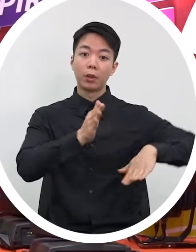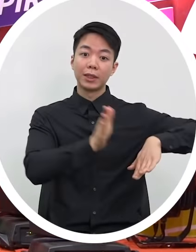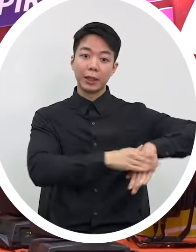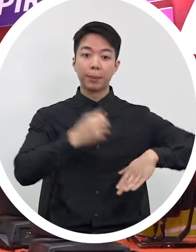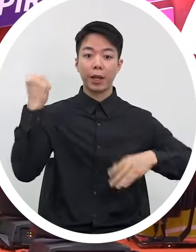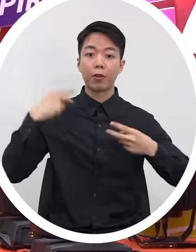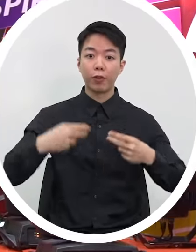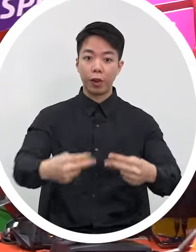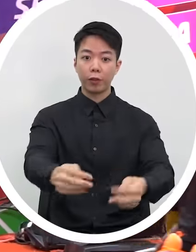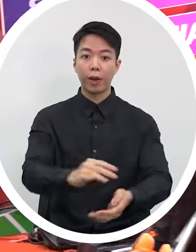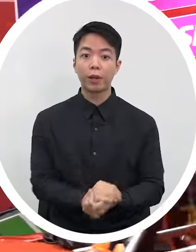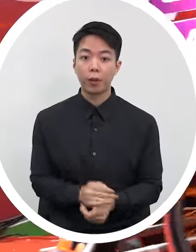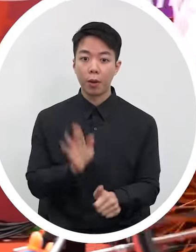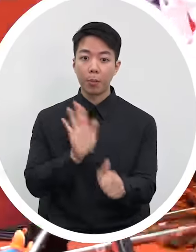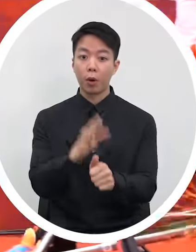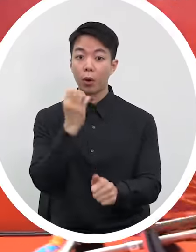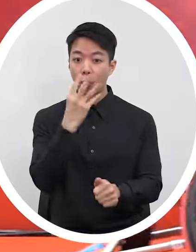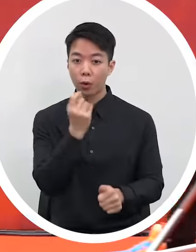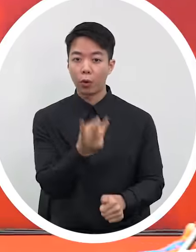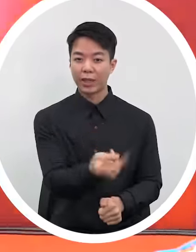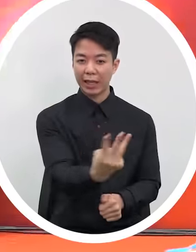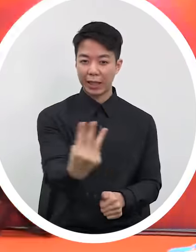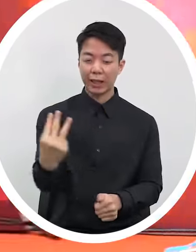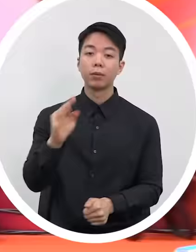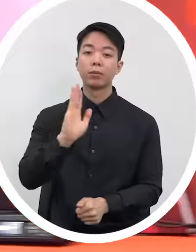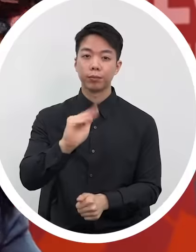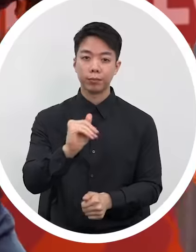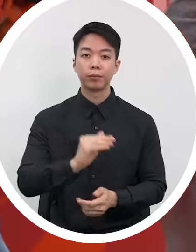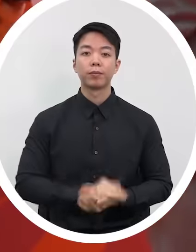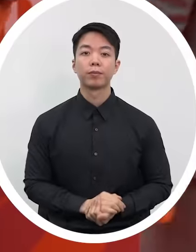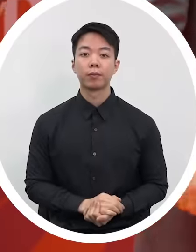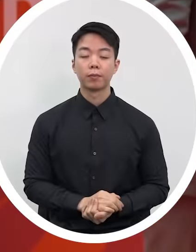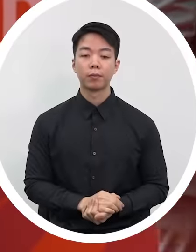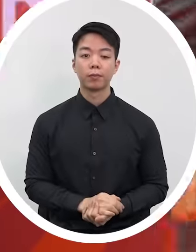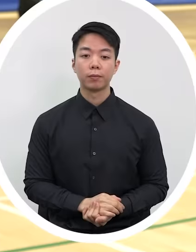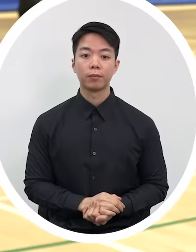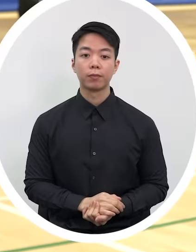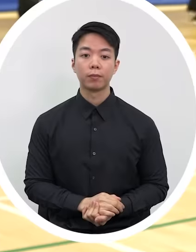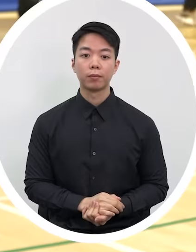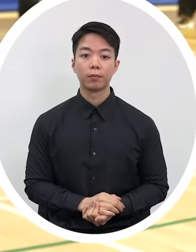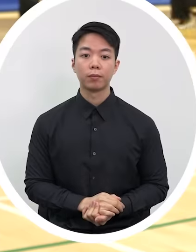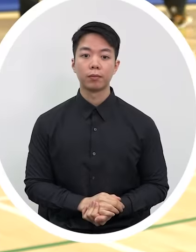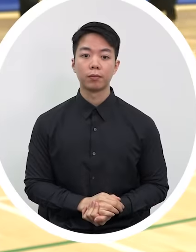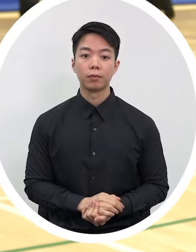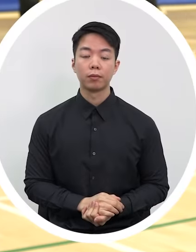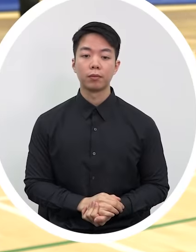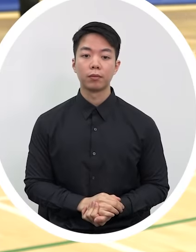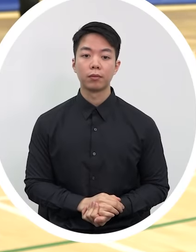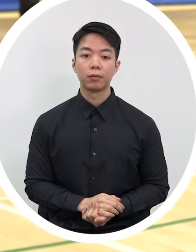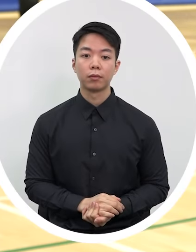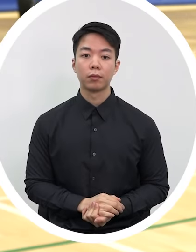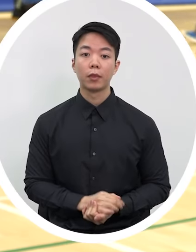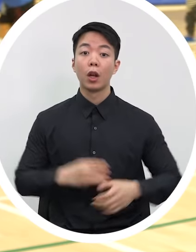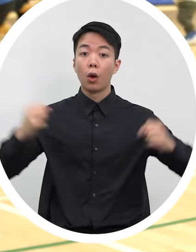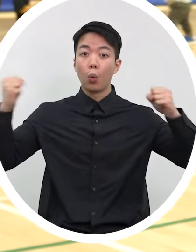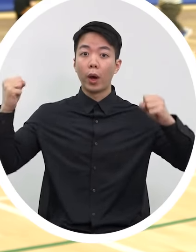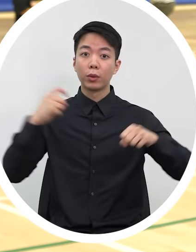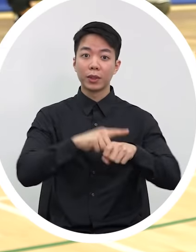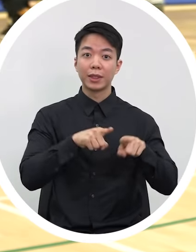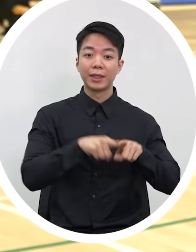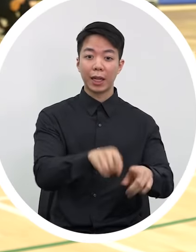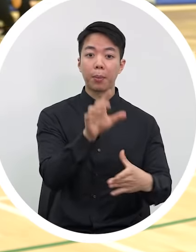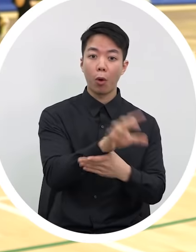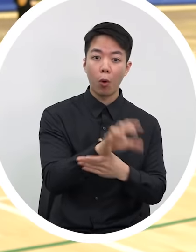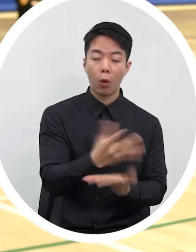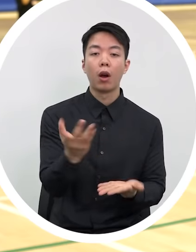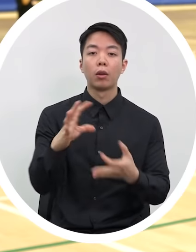嘅潛能啦，發展佢哋潛能，甚至係可以為香港提取一啲好嘅成績嘅。 我覺得運動嘅直播